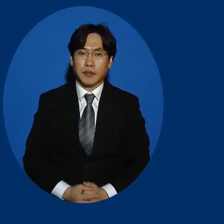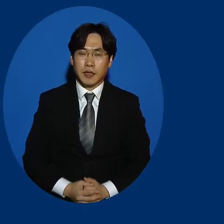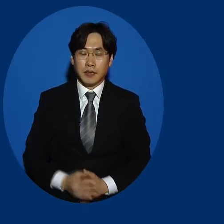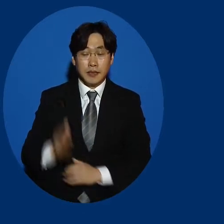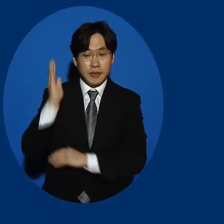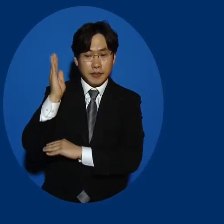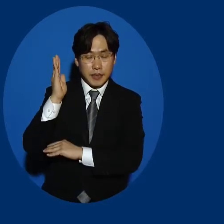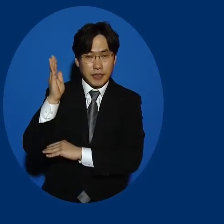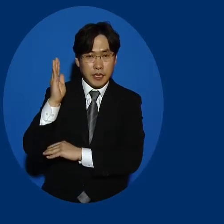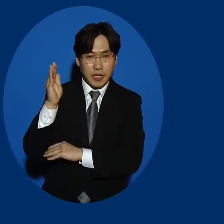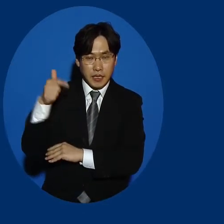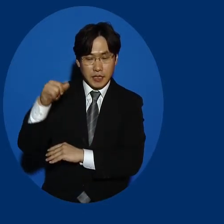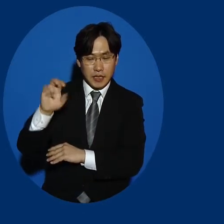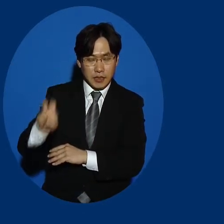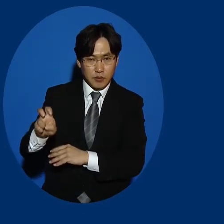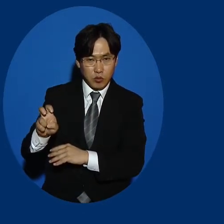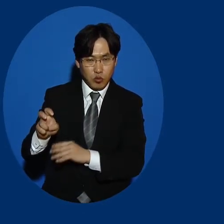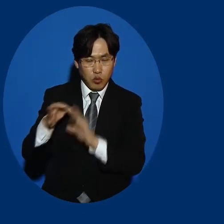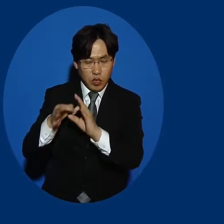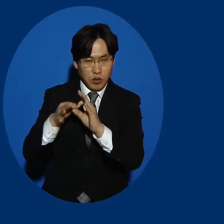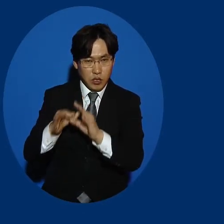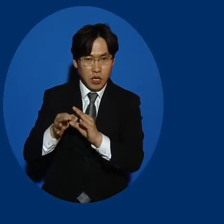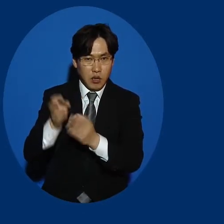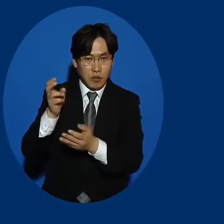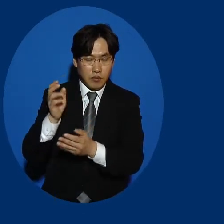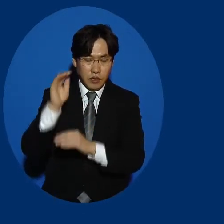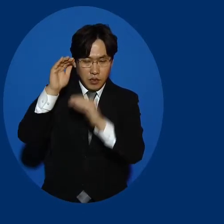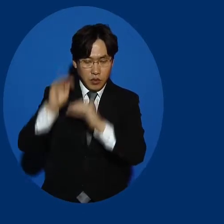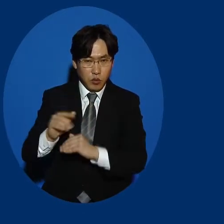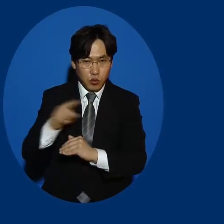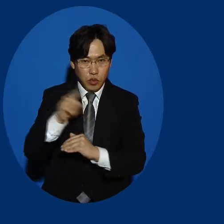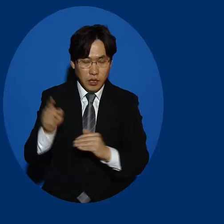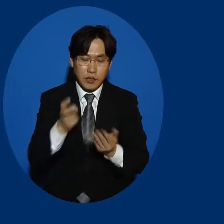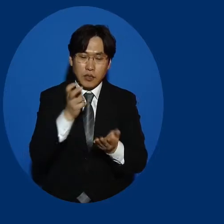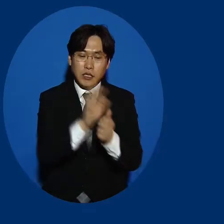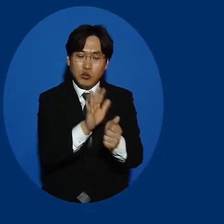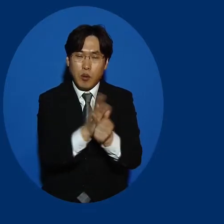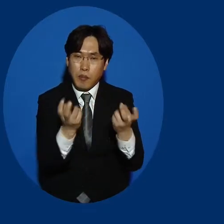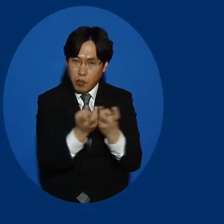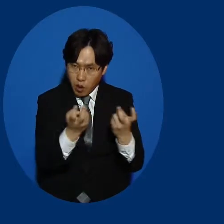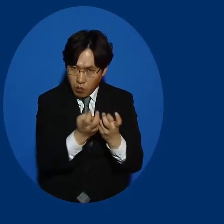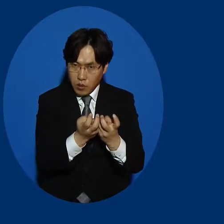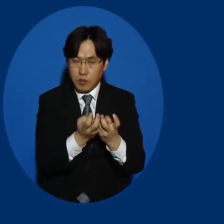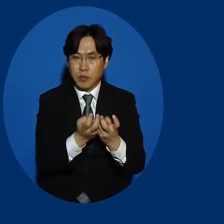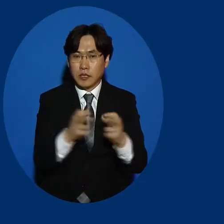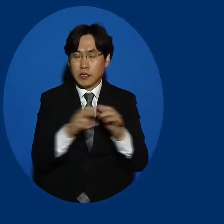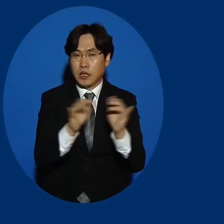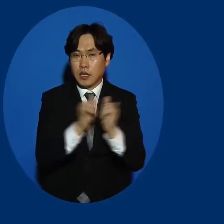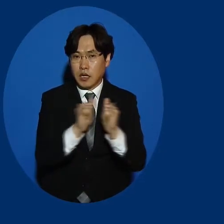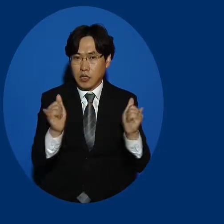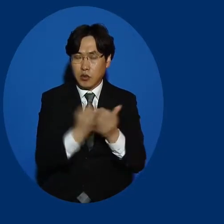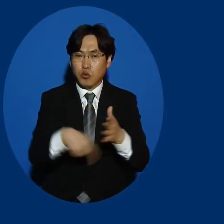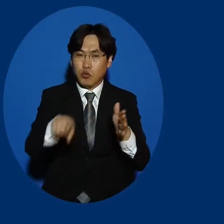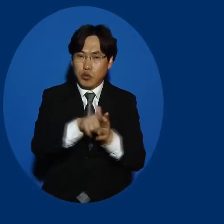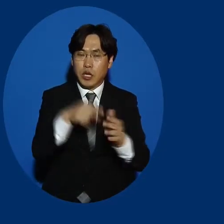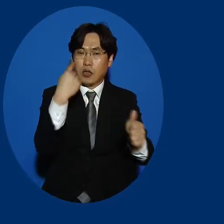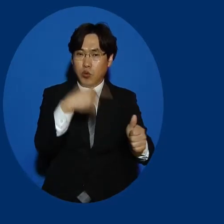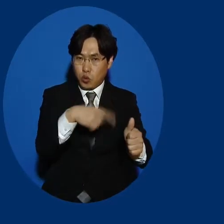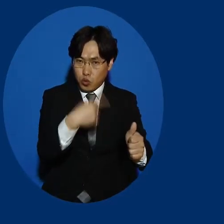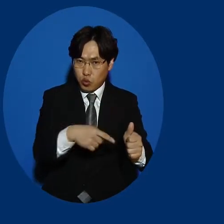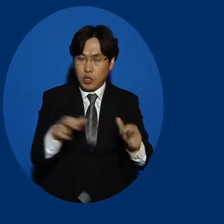발제자의 장애인 평생교육법 지원 방향에 대한 의견으로 장애인을 위한